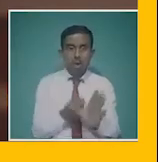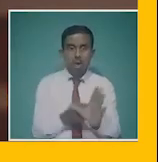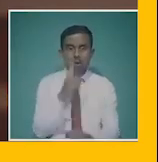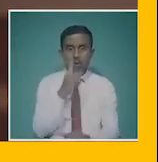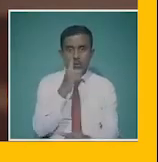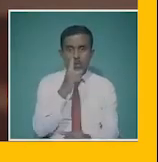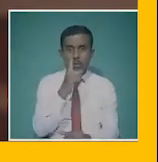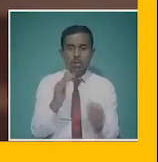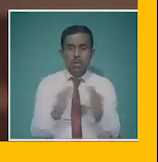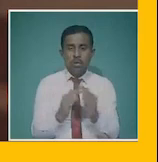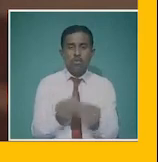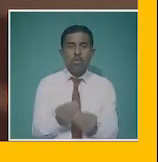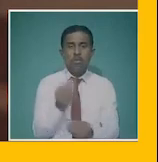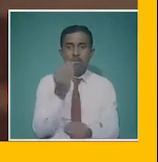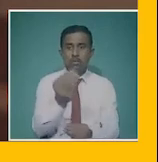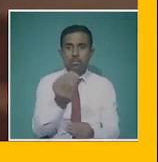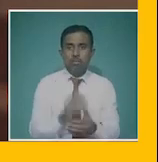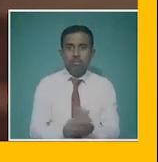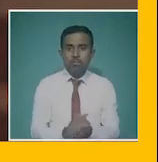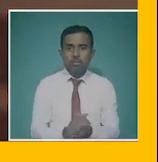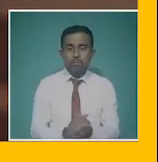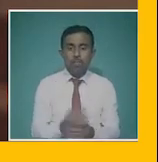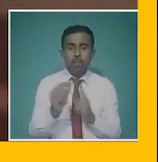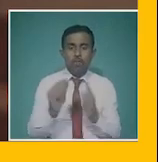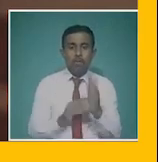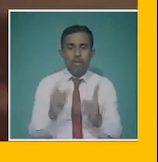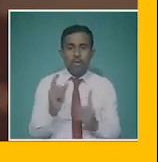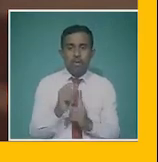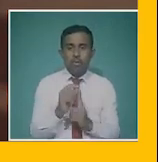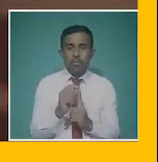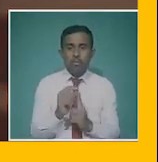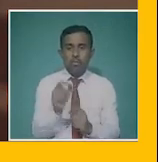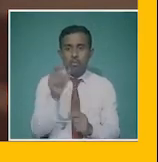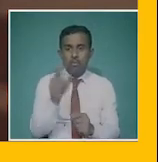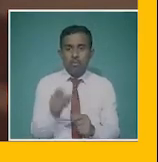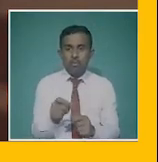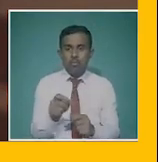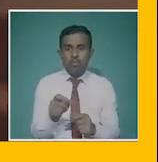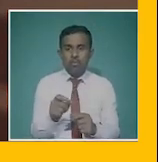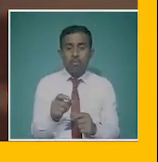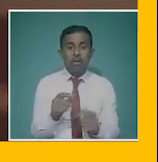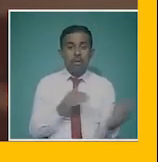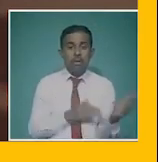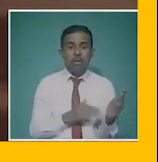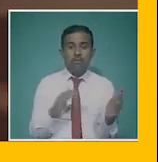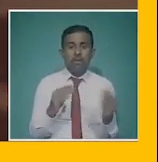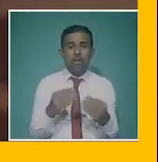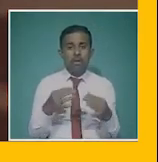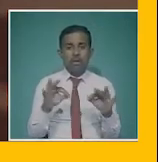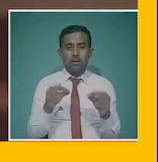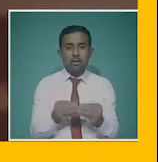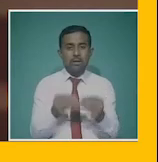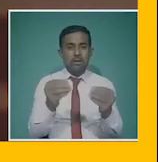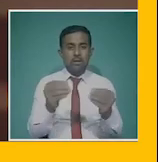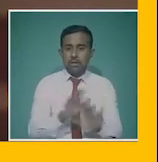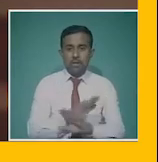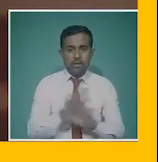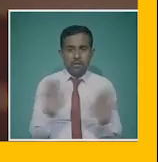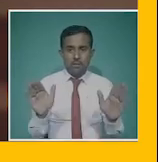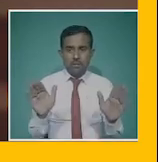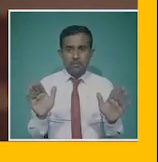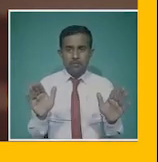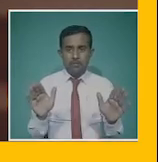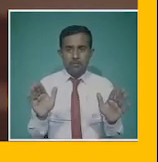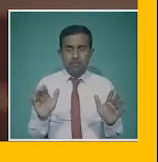මේගවල් සින්නක් කර දීලත් නැහැ. ඒවට ආණ්ඩුවේ මුදල් වියදම් කරලත් නැහැ. නිකම් බොරුවට පාර්ලිමේන්තුවේ කතා කරලා බොරුව ජනගත කරන්න එපා